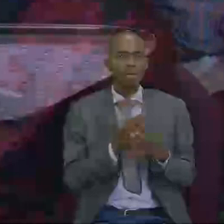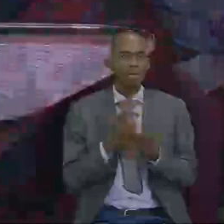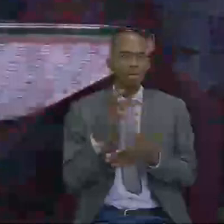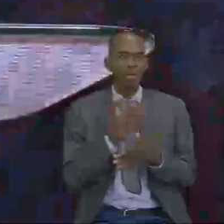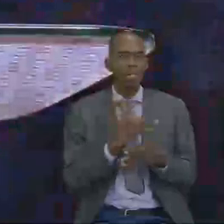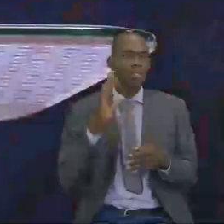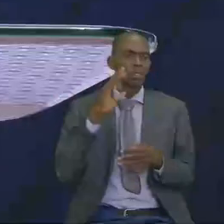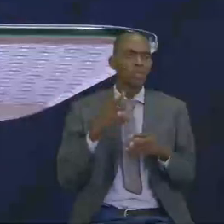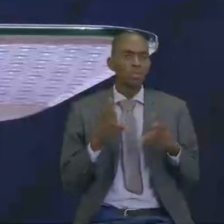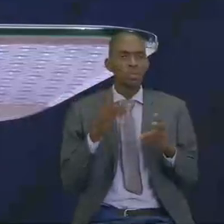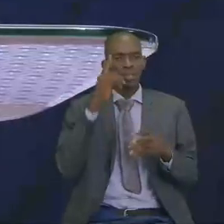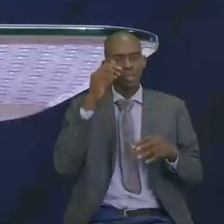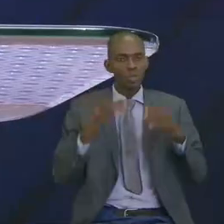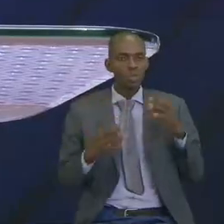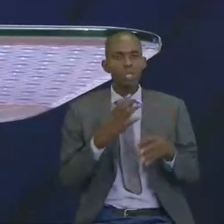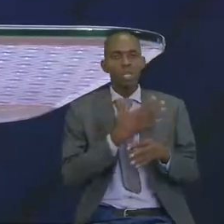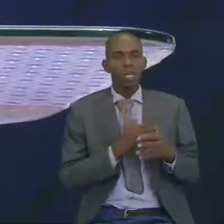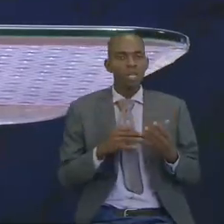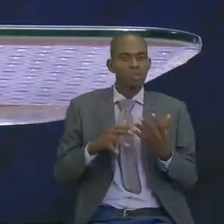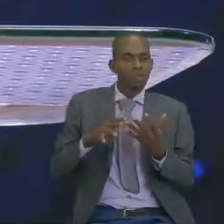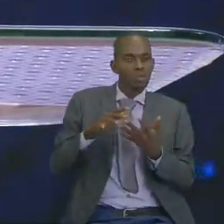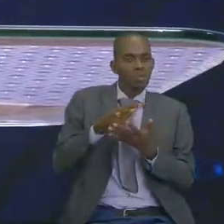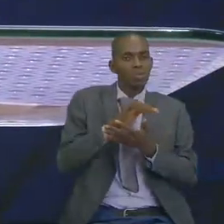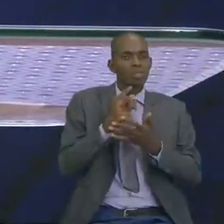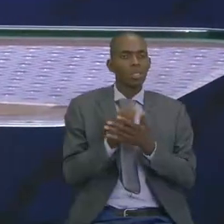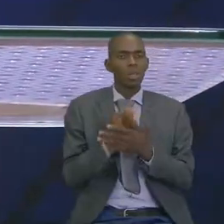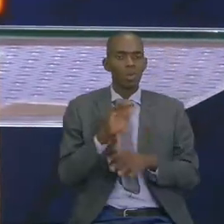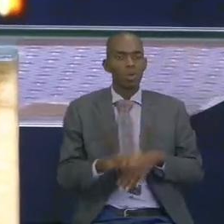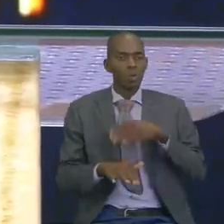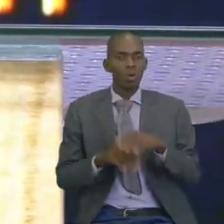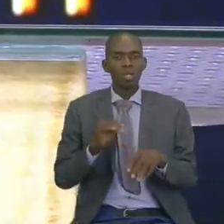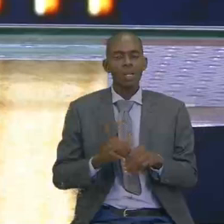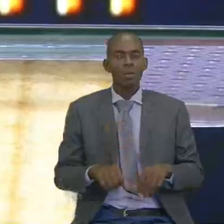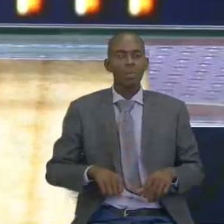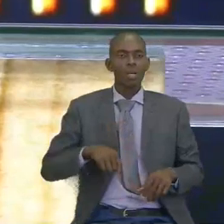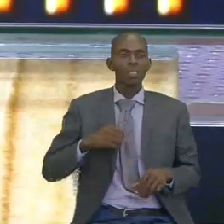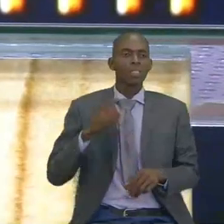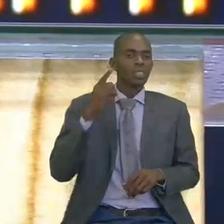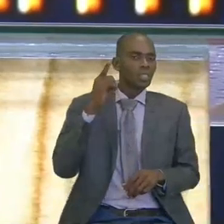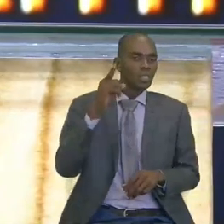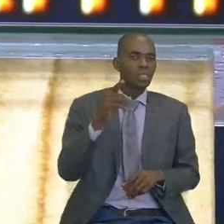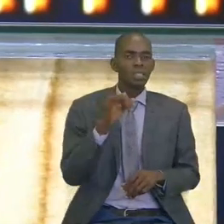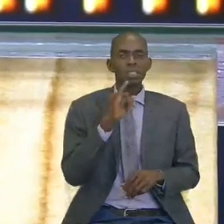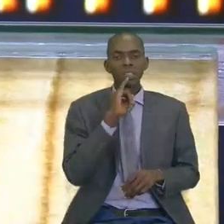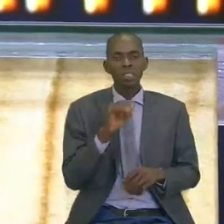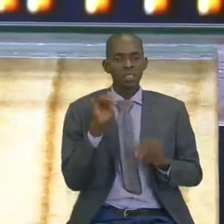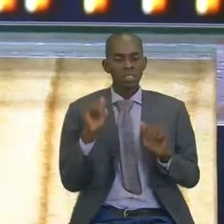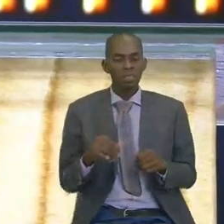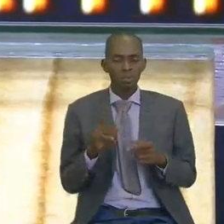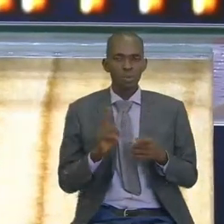voies justes, et qui peut abaisser ceux qui marchent avec